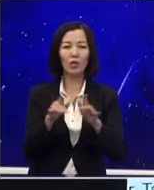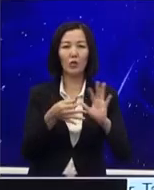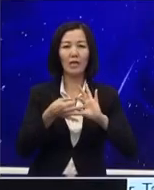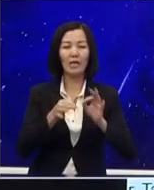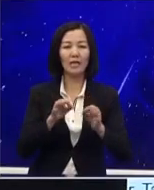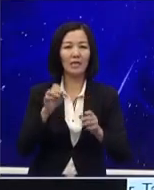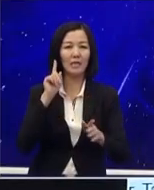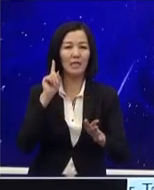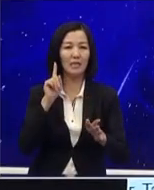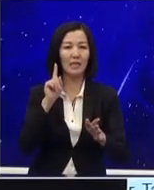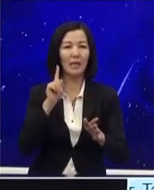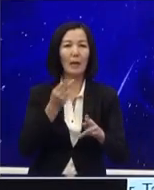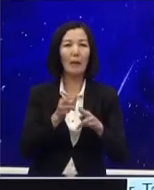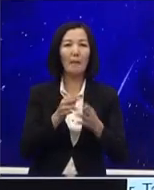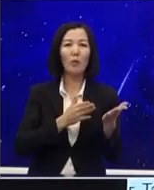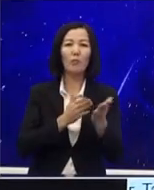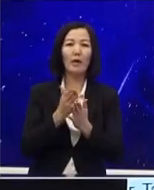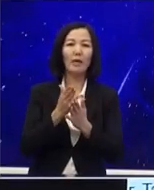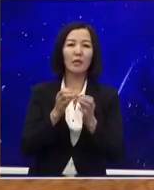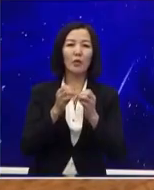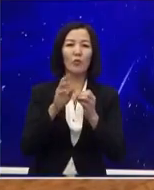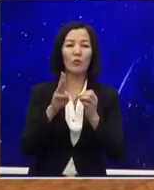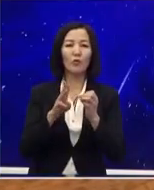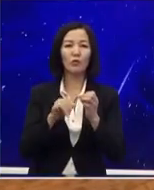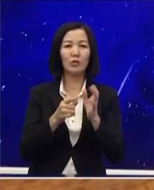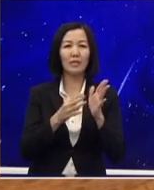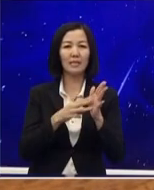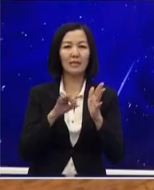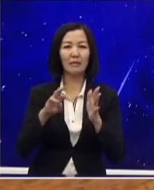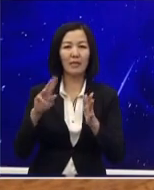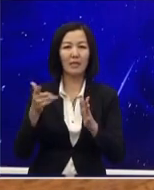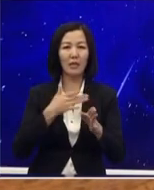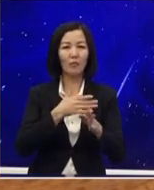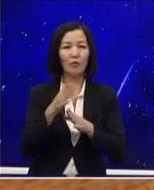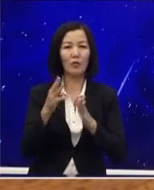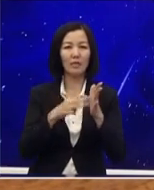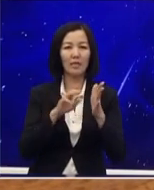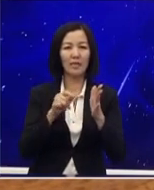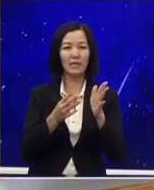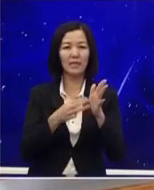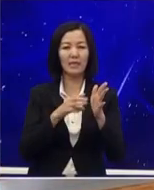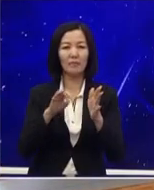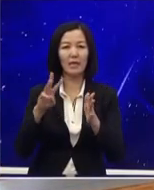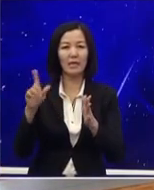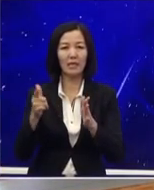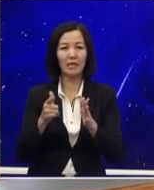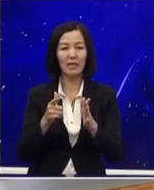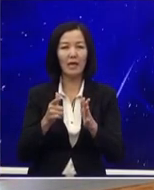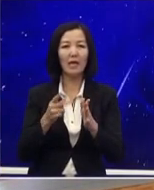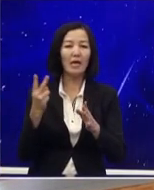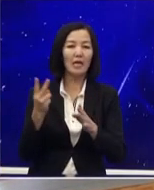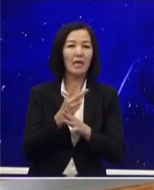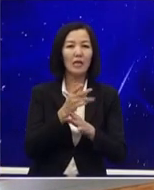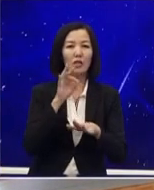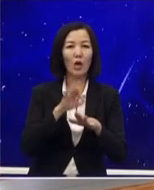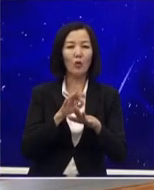шаруаларын тыңдады. Бұл бағытқа өңірде 13.8 миллиард теңге бөлінген. Оның 8.8 миллиард теңгесі болжамды